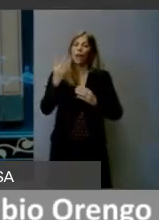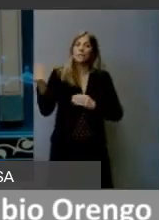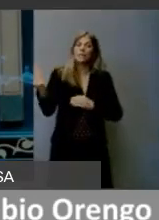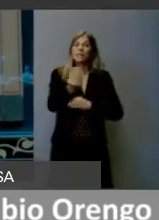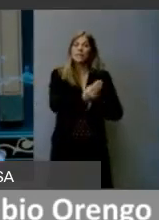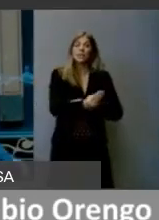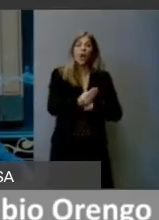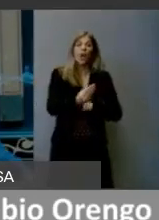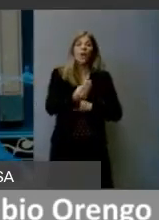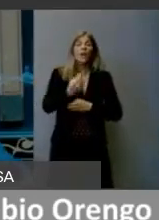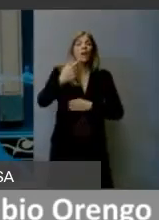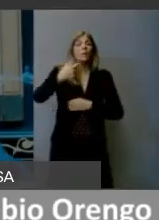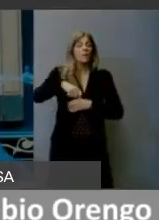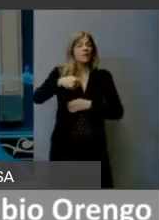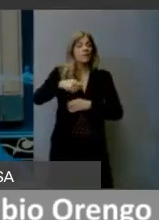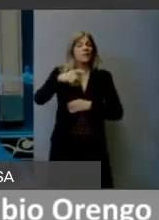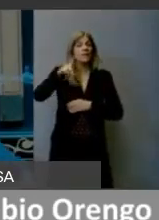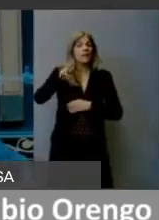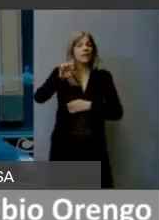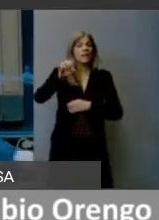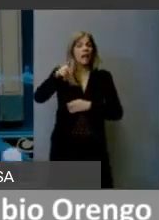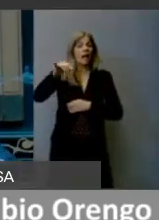Draghi.